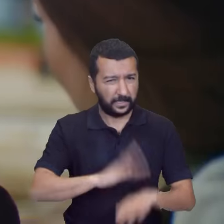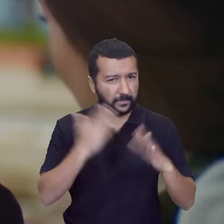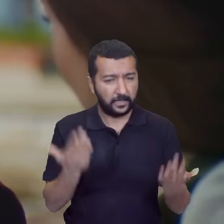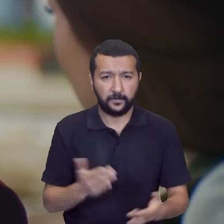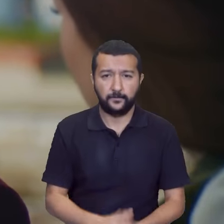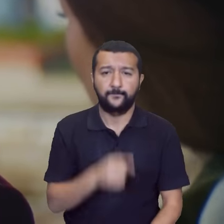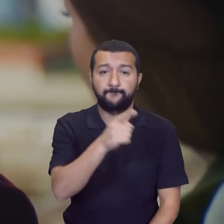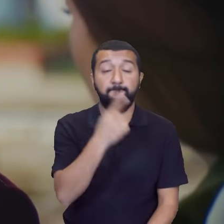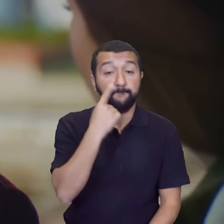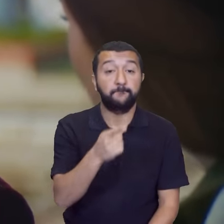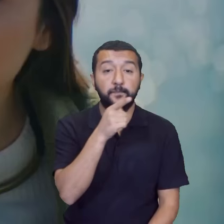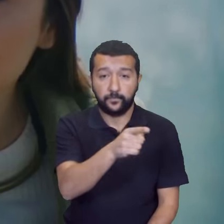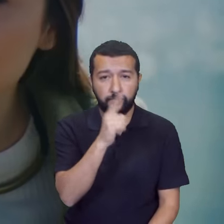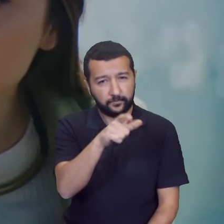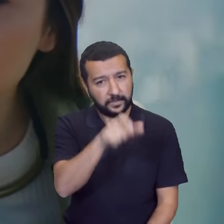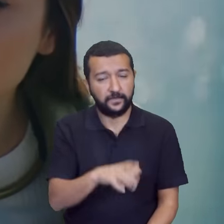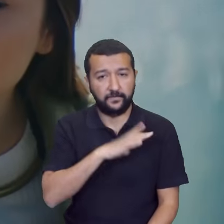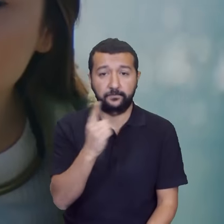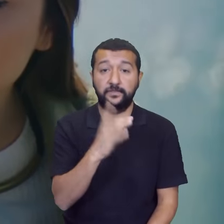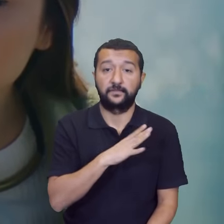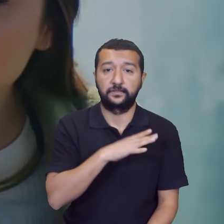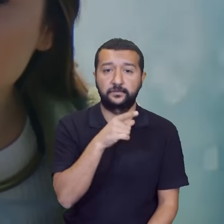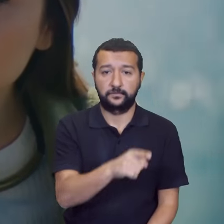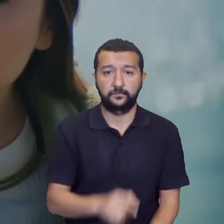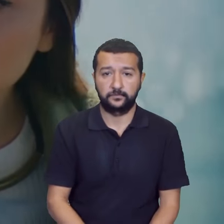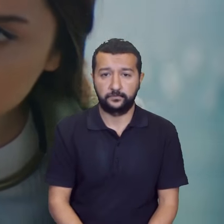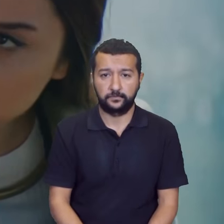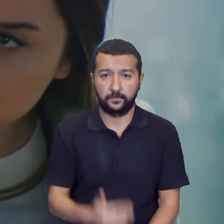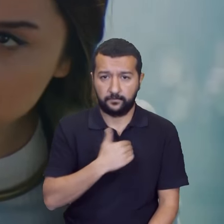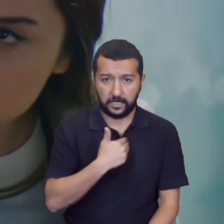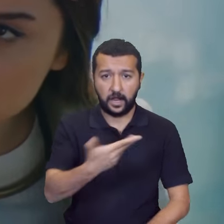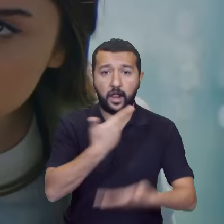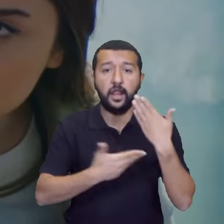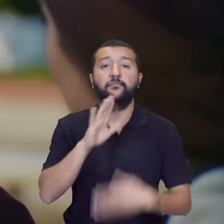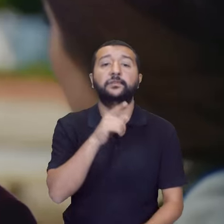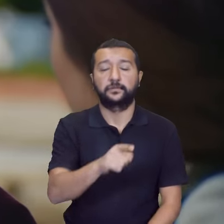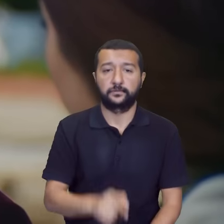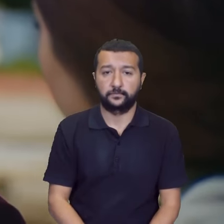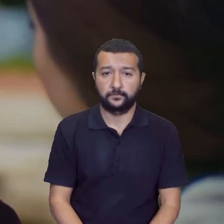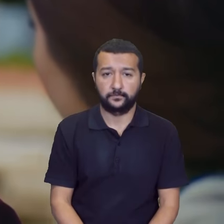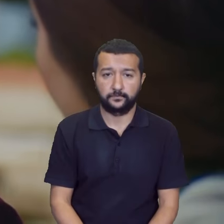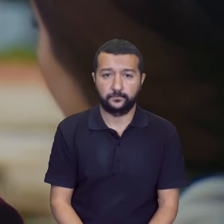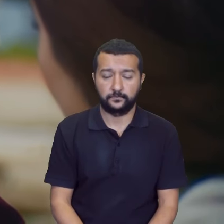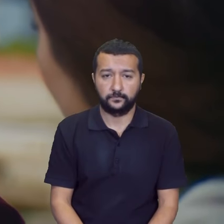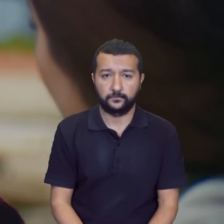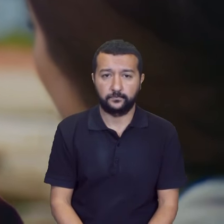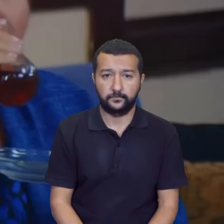ya? Itır, sende bir haller var. Bana da mı anlatmayacaksın?